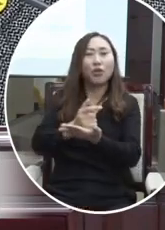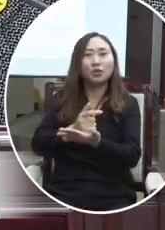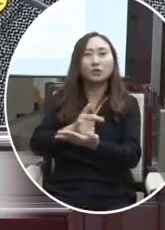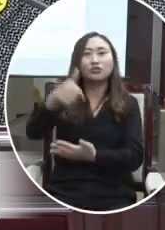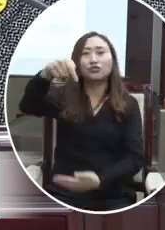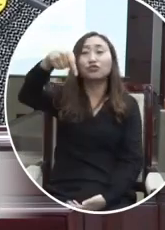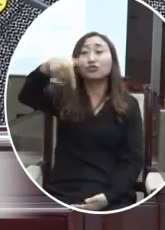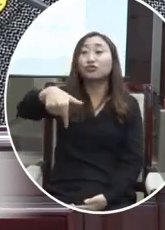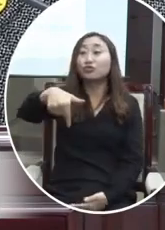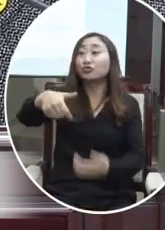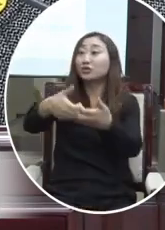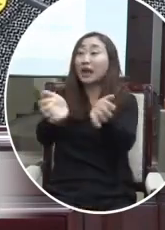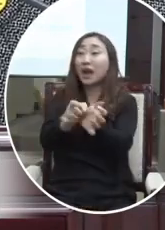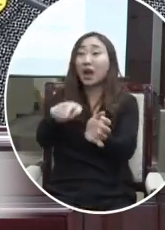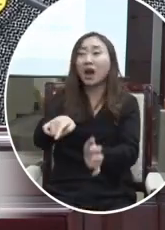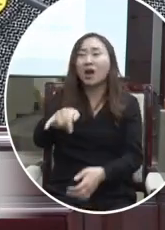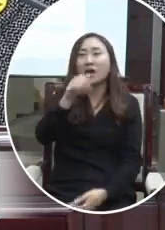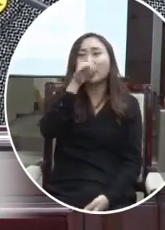크게